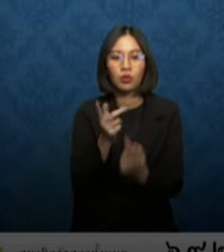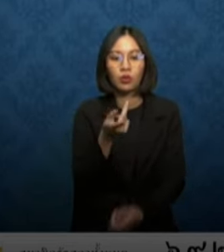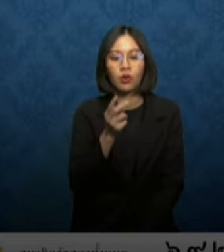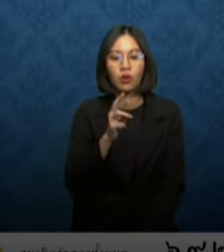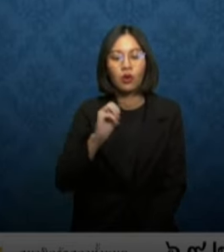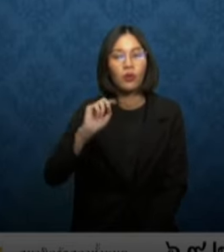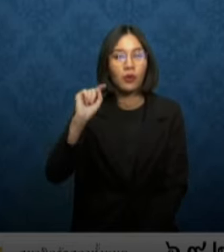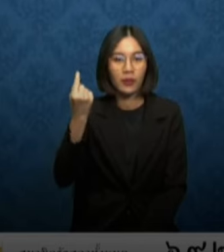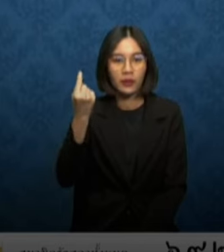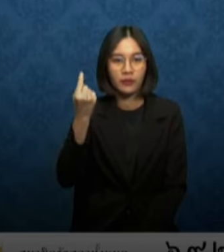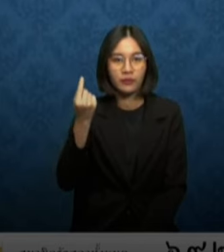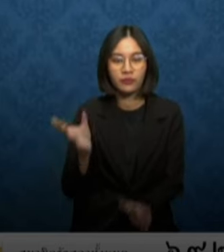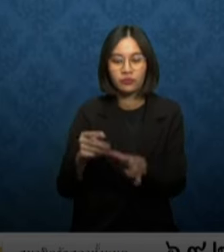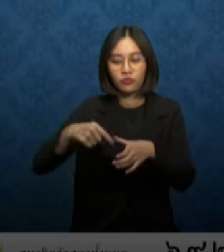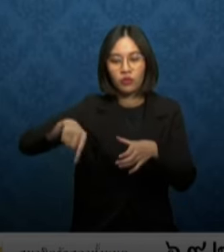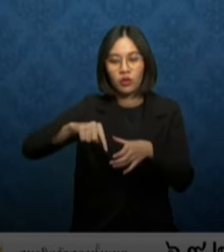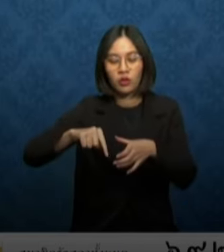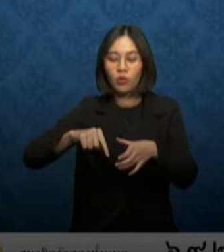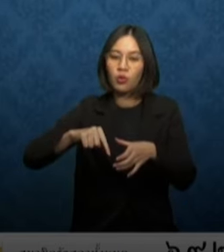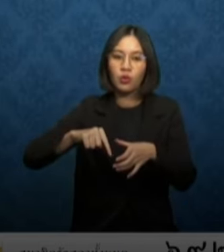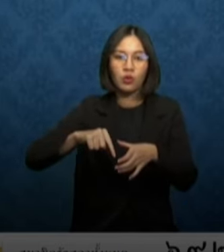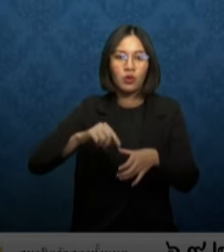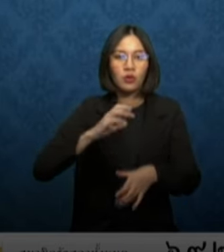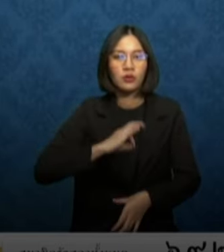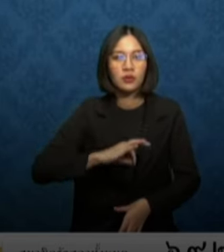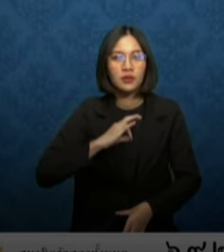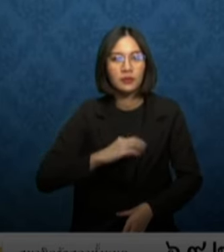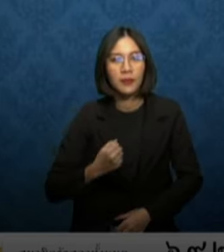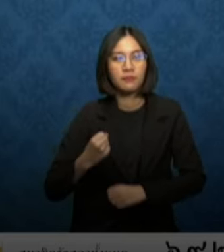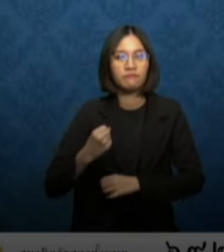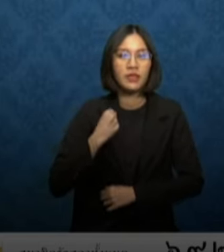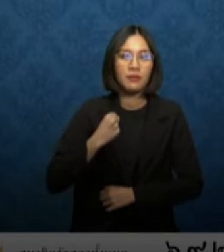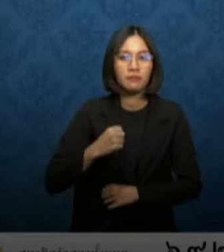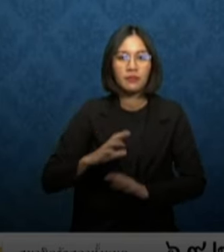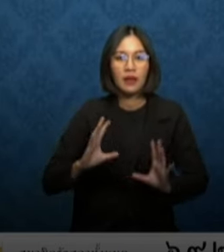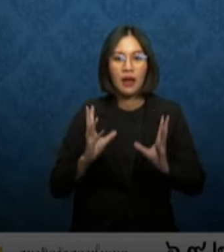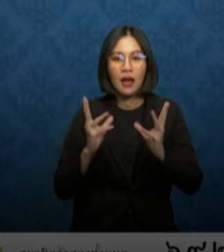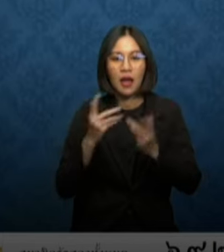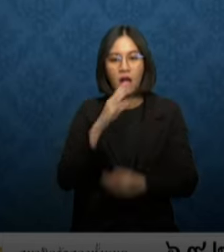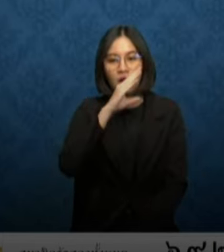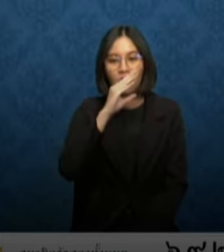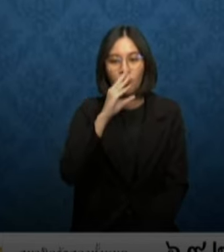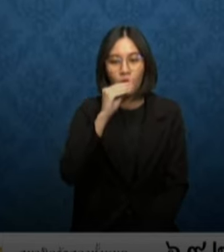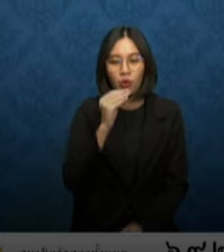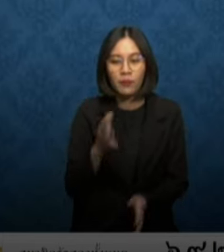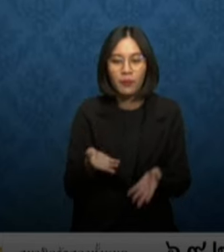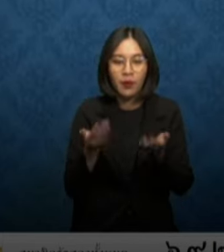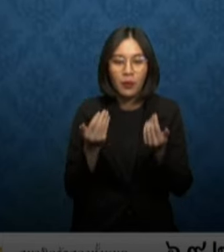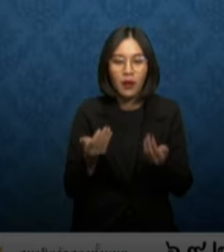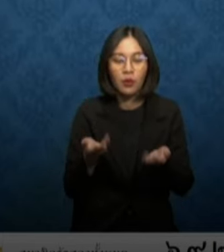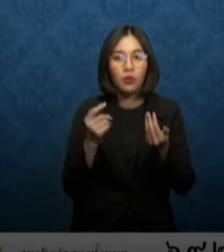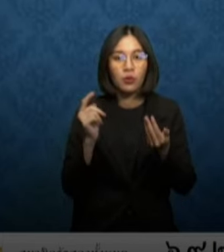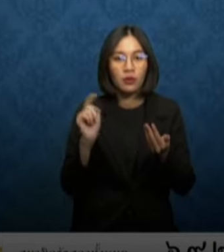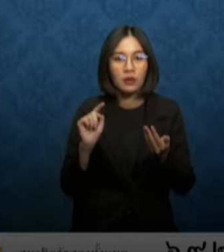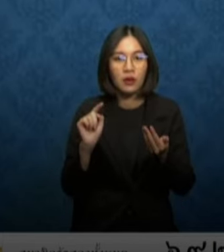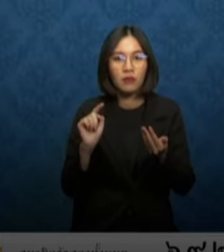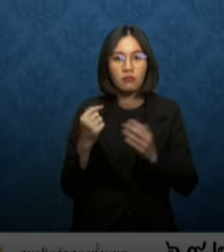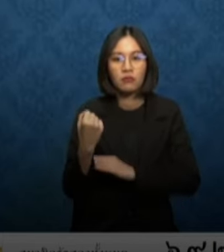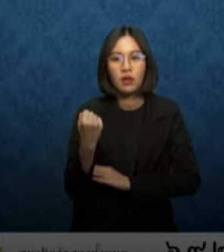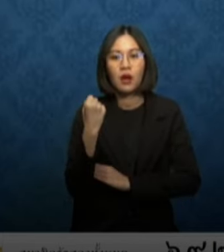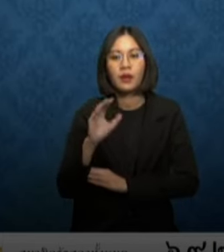อีกครั้งท่าทางขึงขังหายไปครับได้แต่พูดเสียงอ่อยๆว่าเป็น